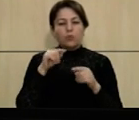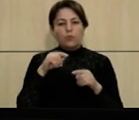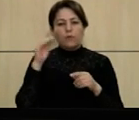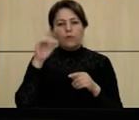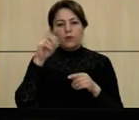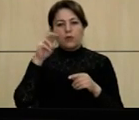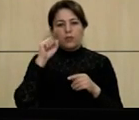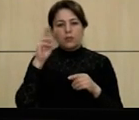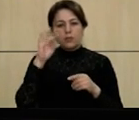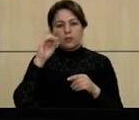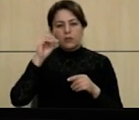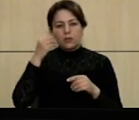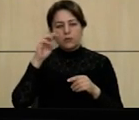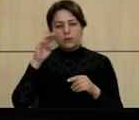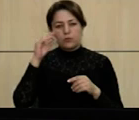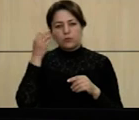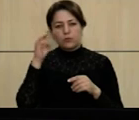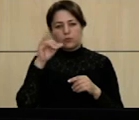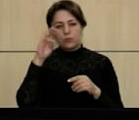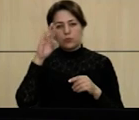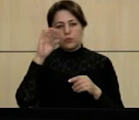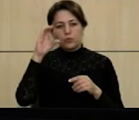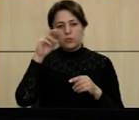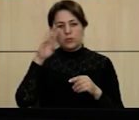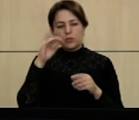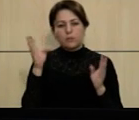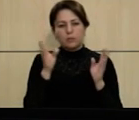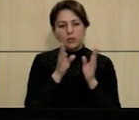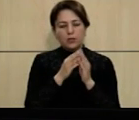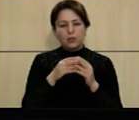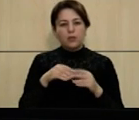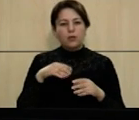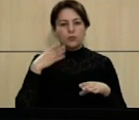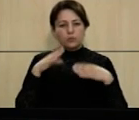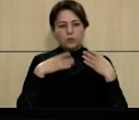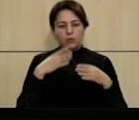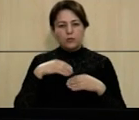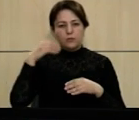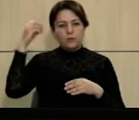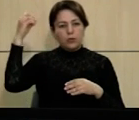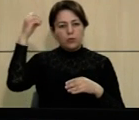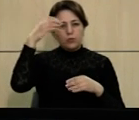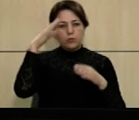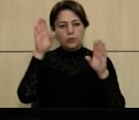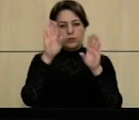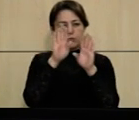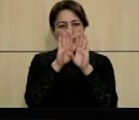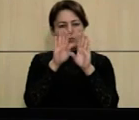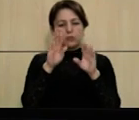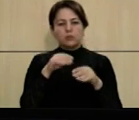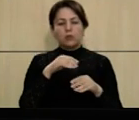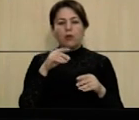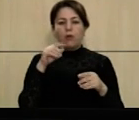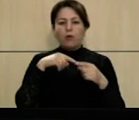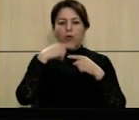falakiyotshunoslik bilan ham shug'ullanib, quyosh tutilishini oldindan aytib bergan va geometriya